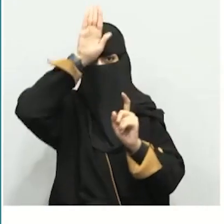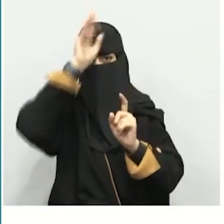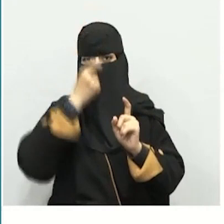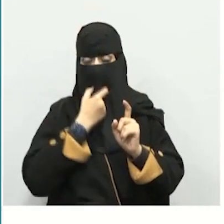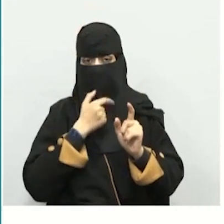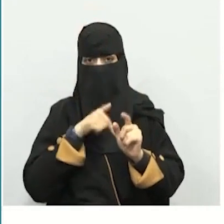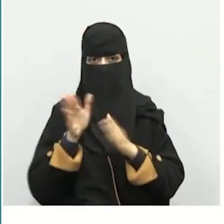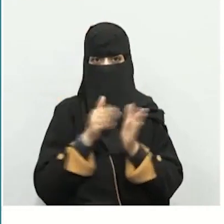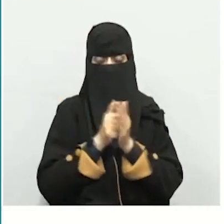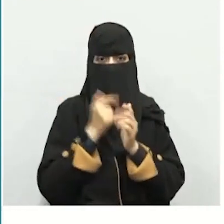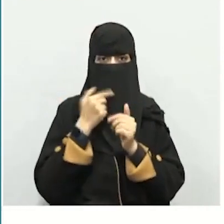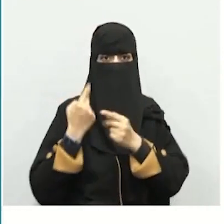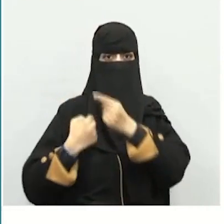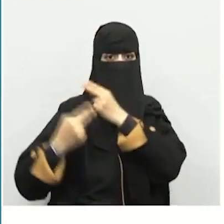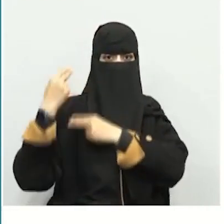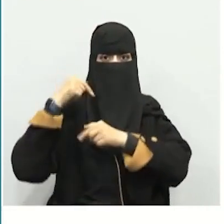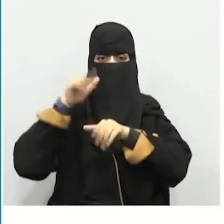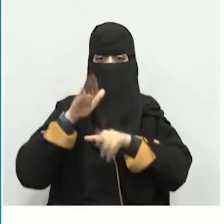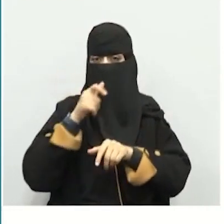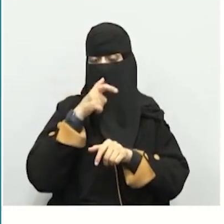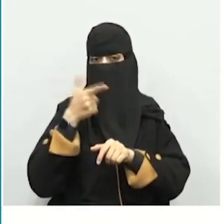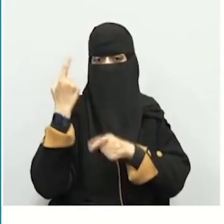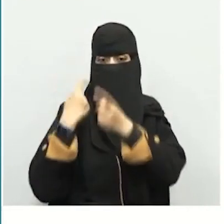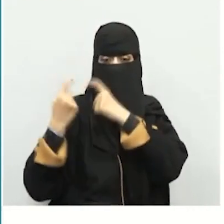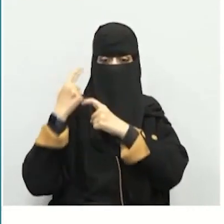عبد العزيز بالتاريخ أو التراث.